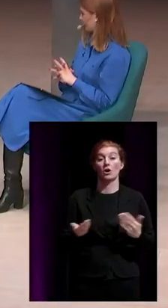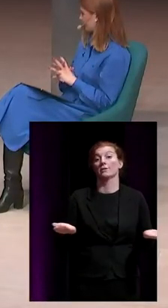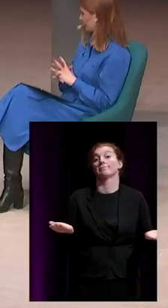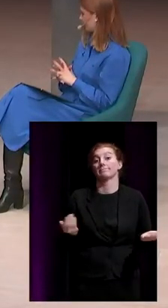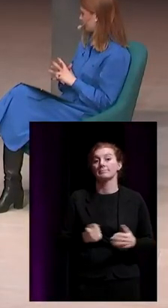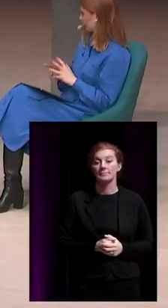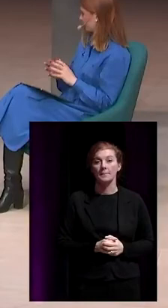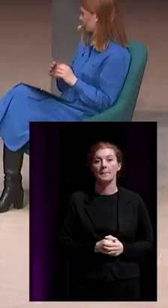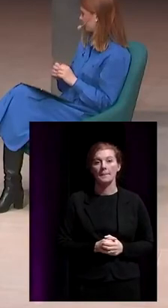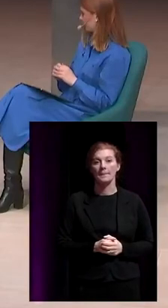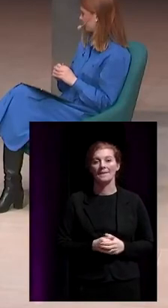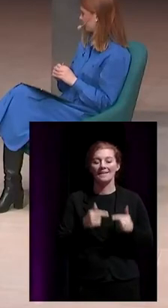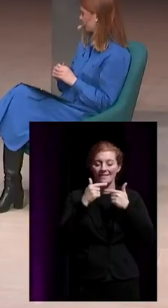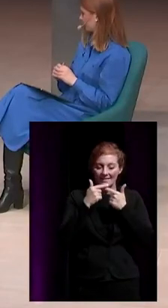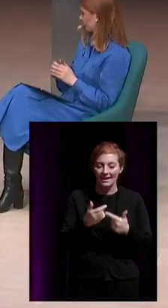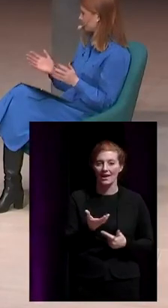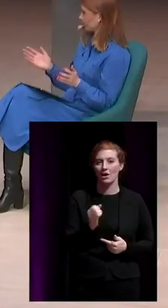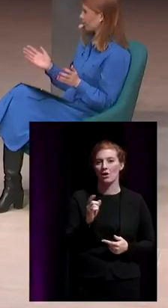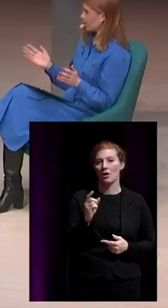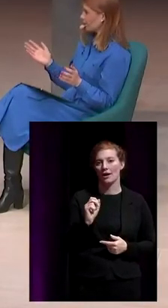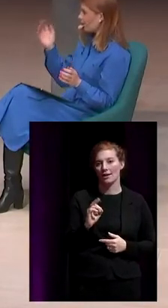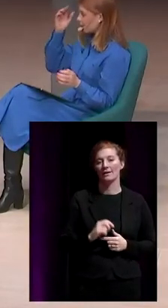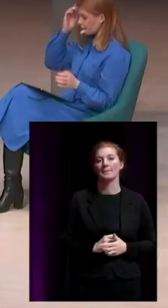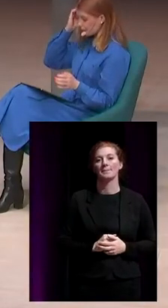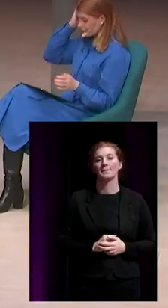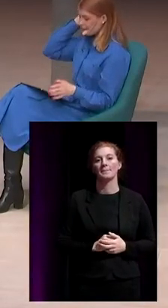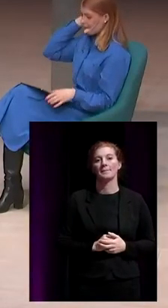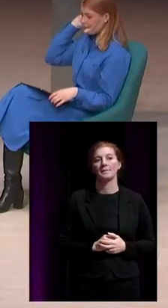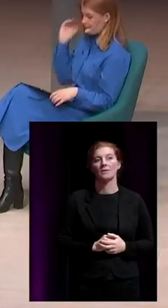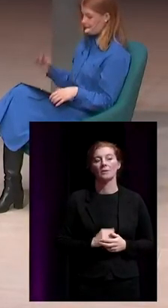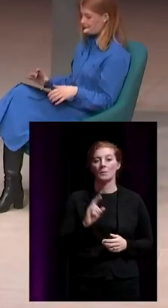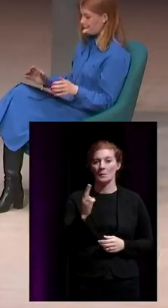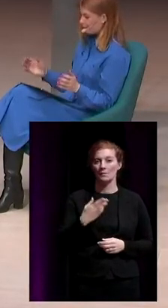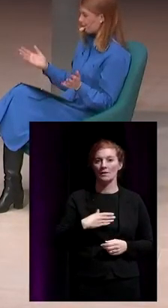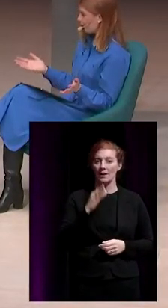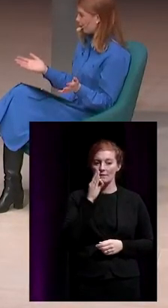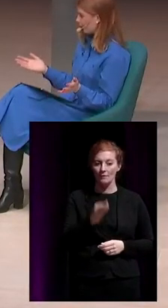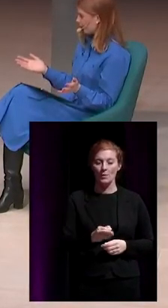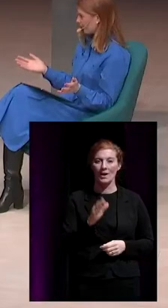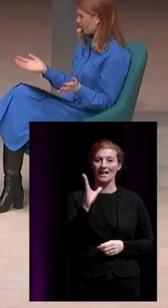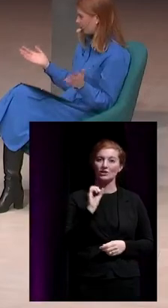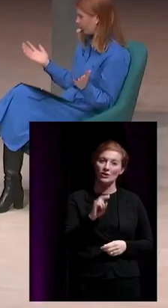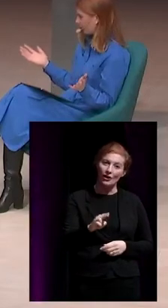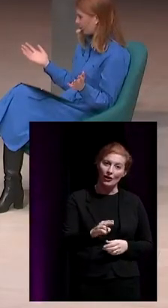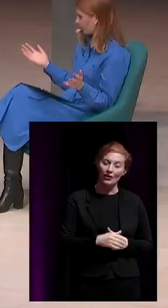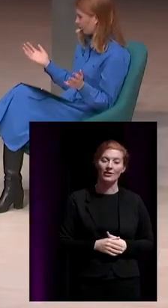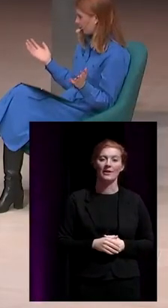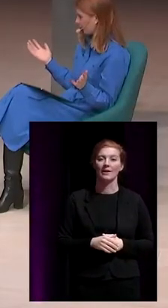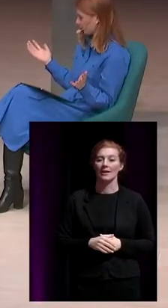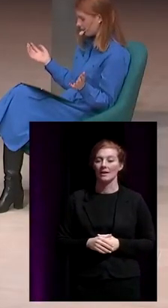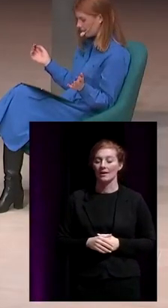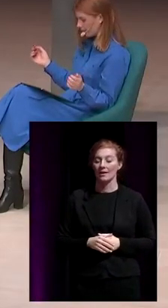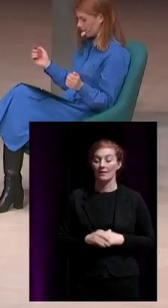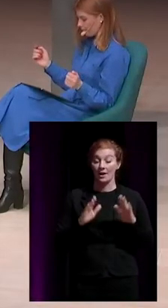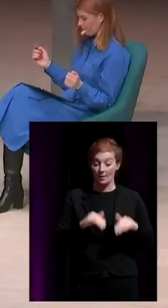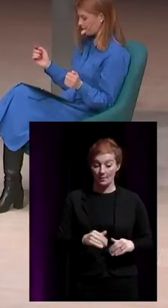Tack så mycket. Tack Carl, vi kommer återkomma. Ja, och då vill jag ställa lite frågor till Jan faktiskt. Vi har ju